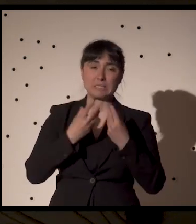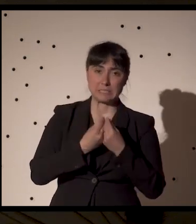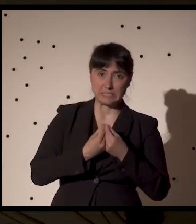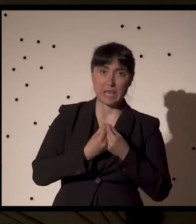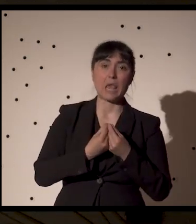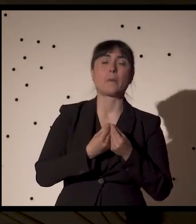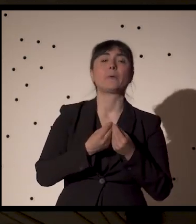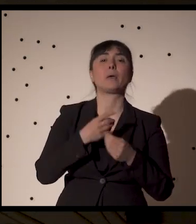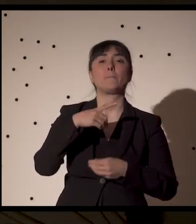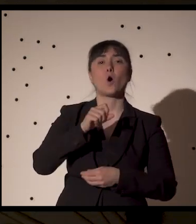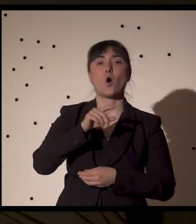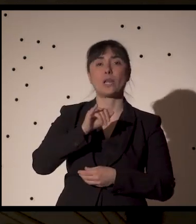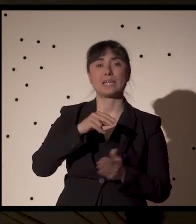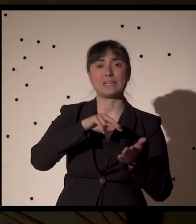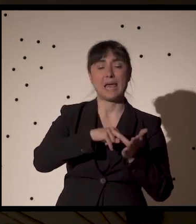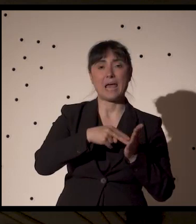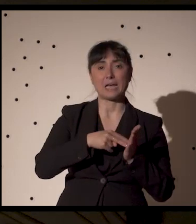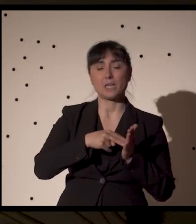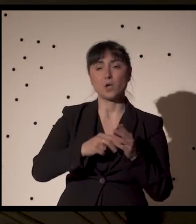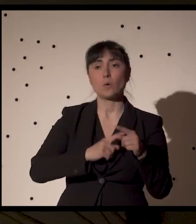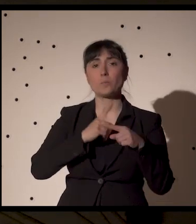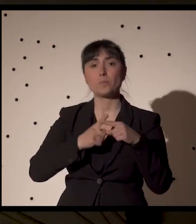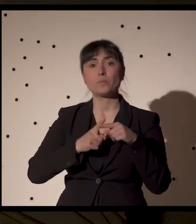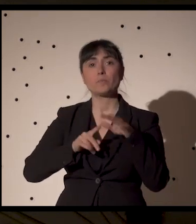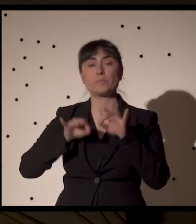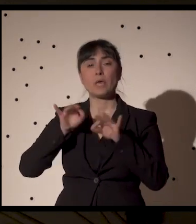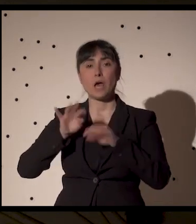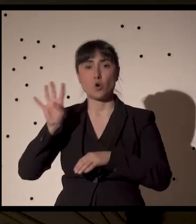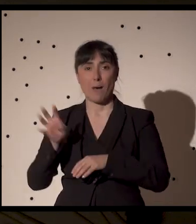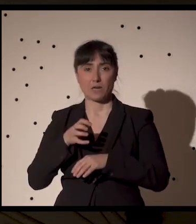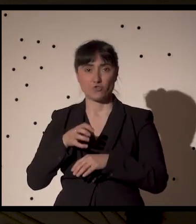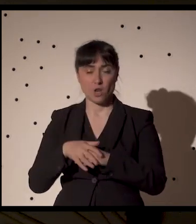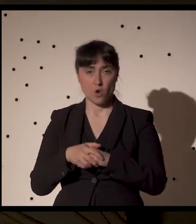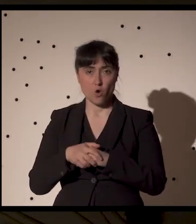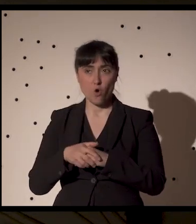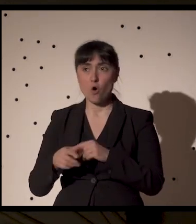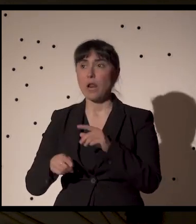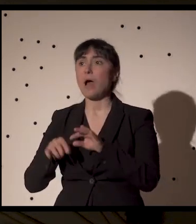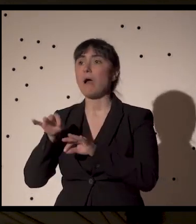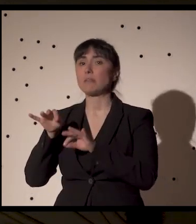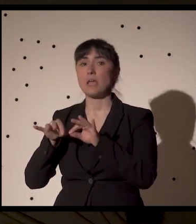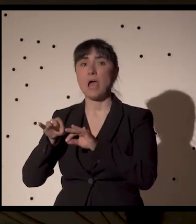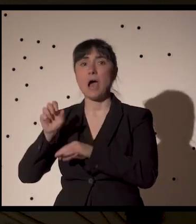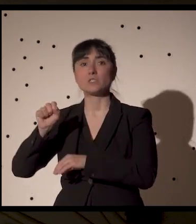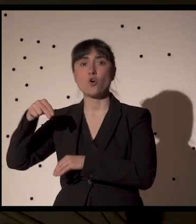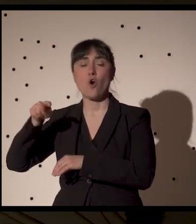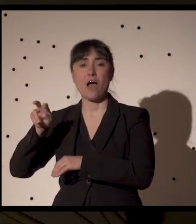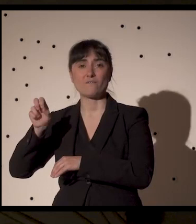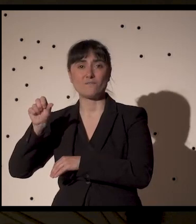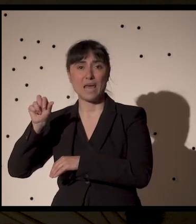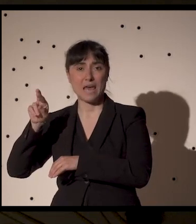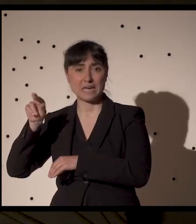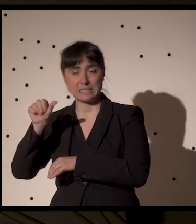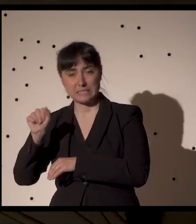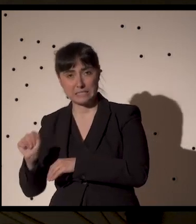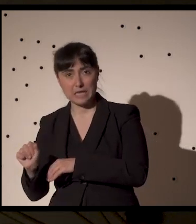agli ore di Barcellona il toner Louis di Anversa e il teatro di Piatra Neamt oltre